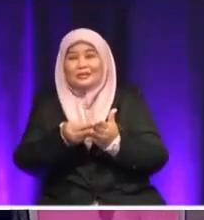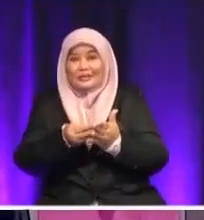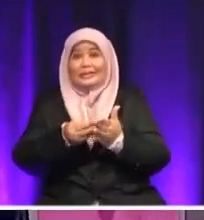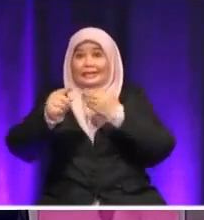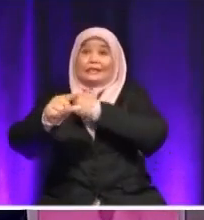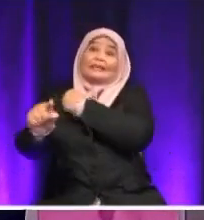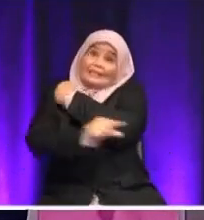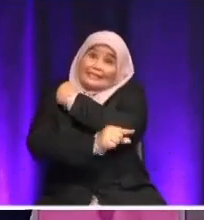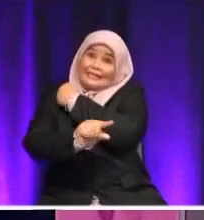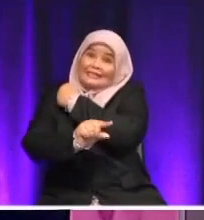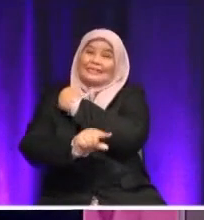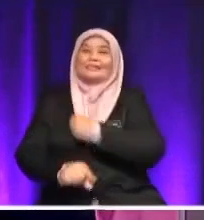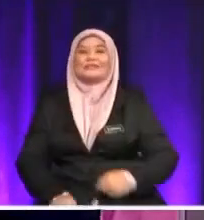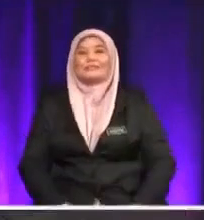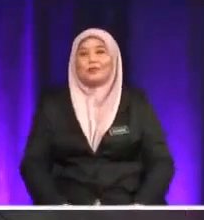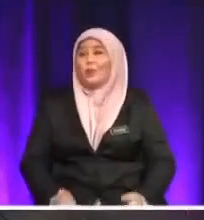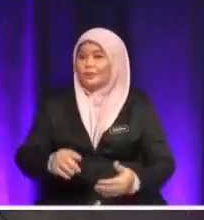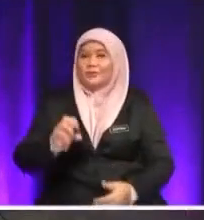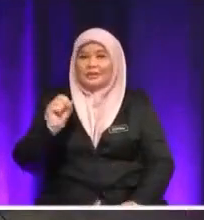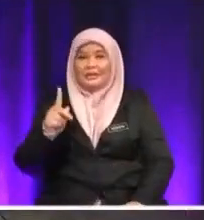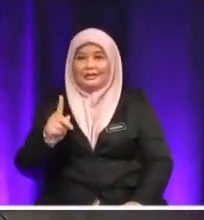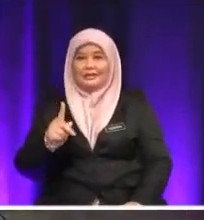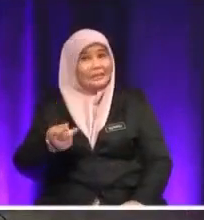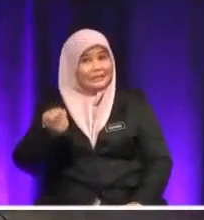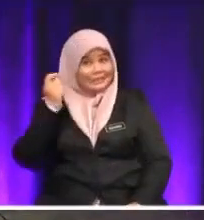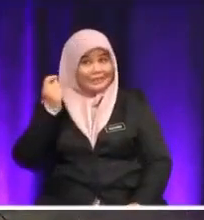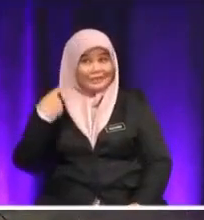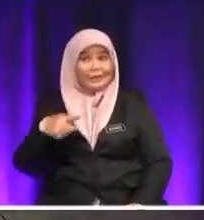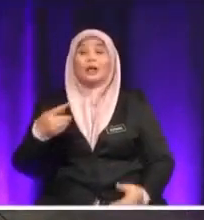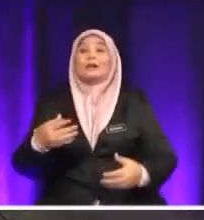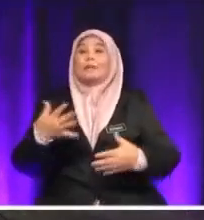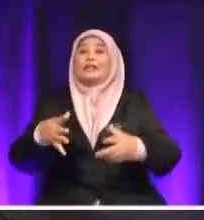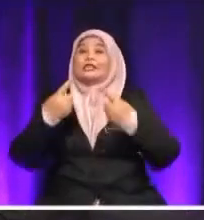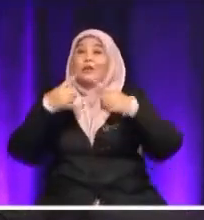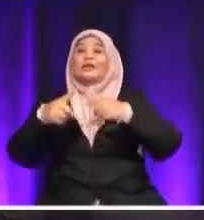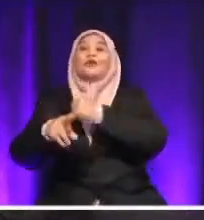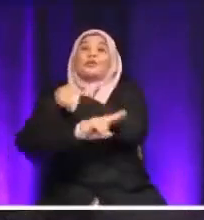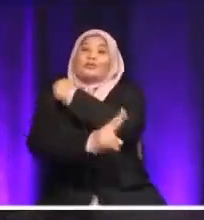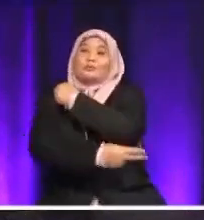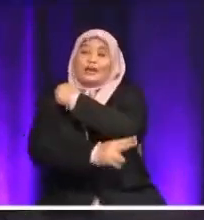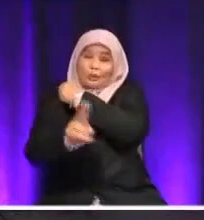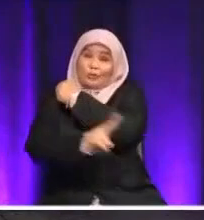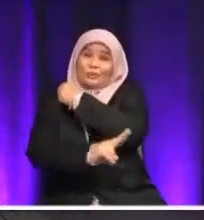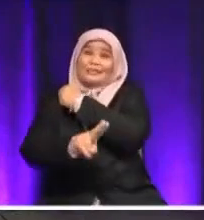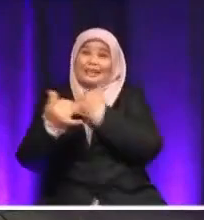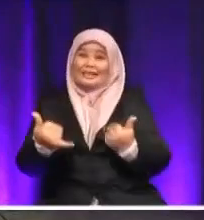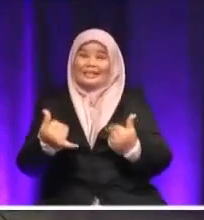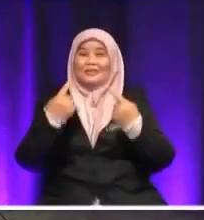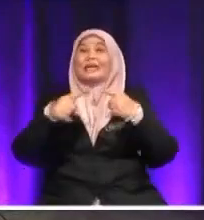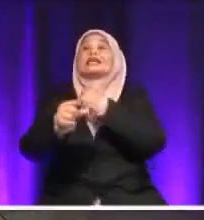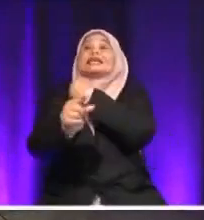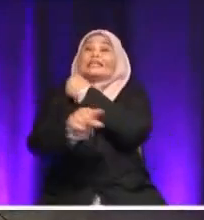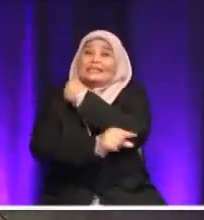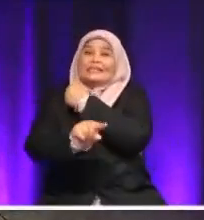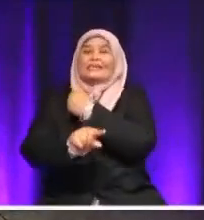kisas. Okey, tadi kita dah pergi ke hudud, yang kedua kisas. Jom murid-murid bantu saya. Okay, yang